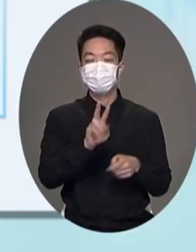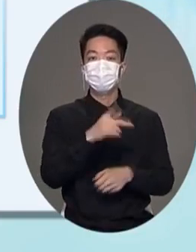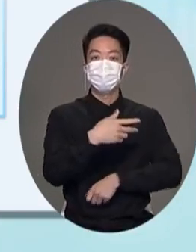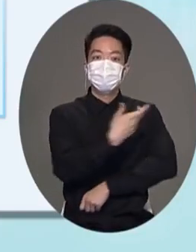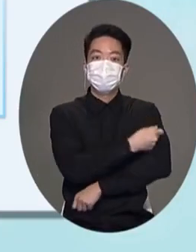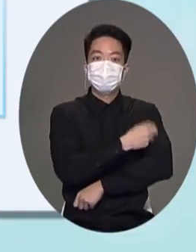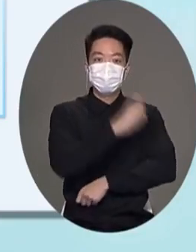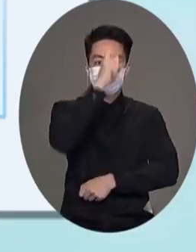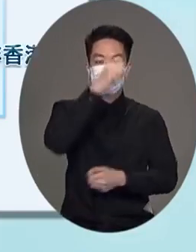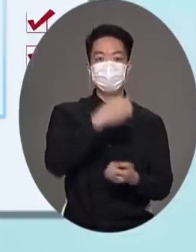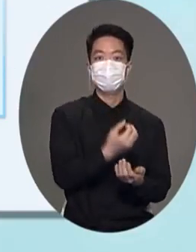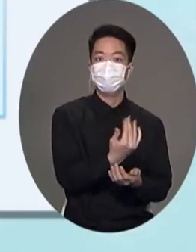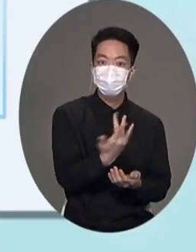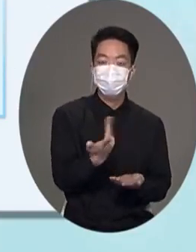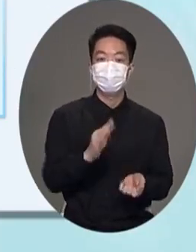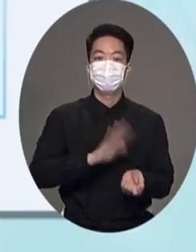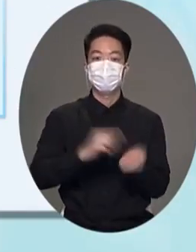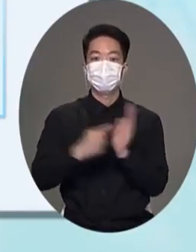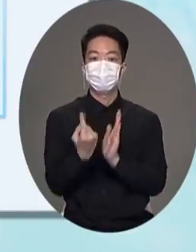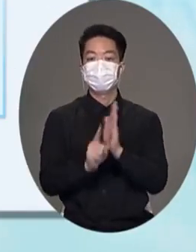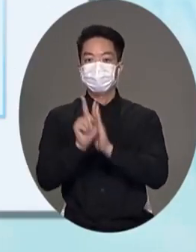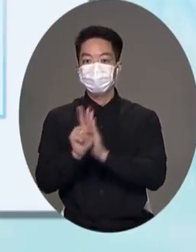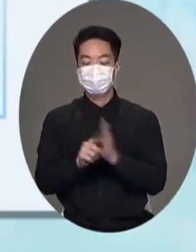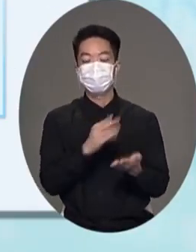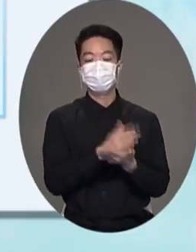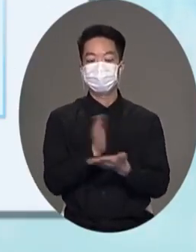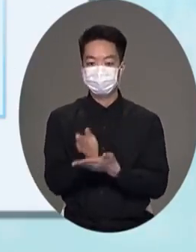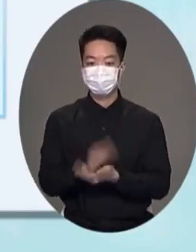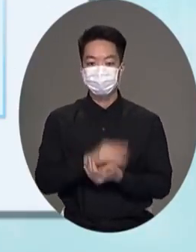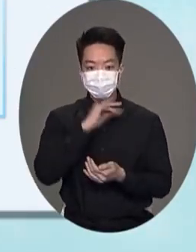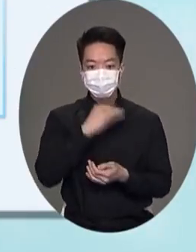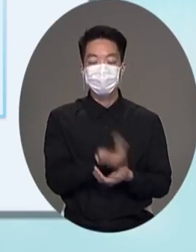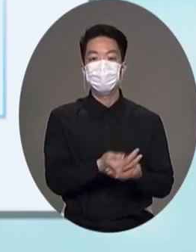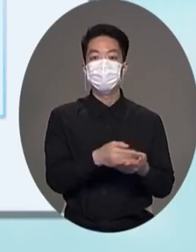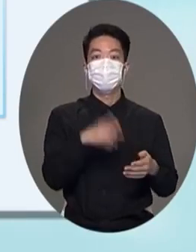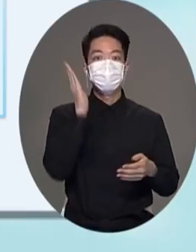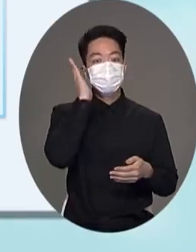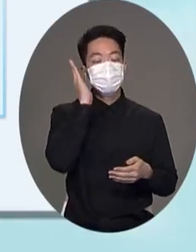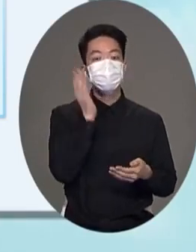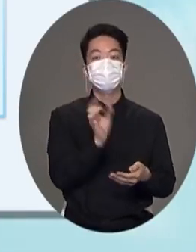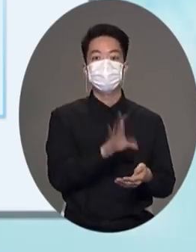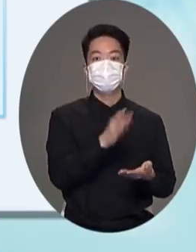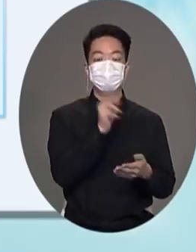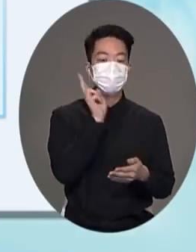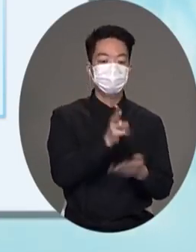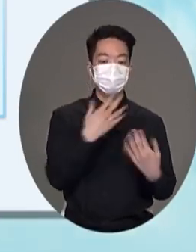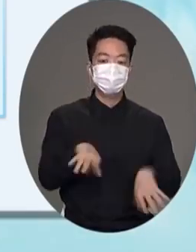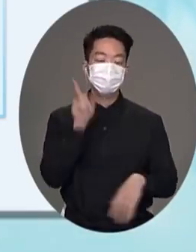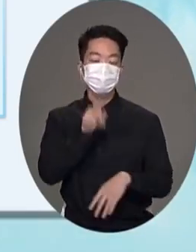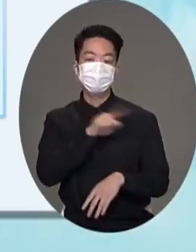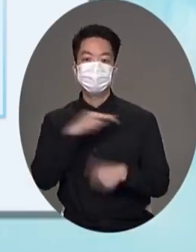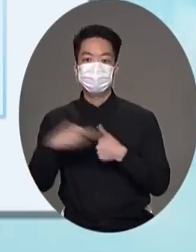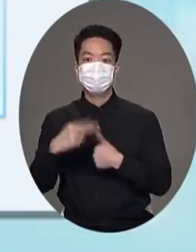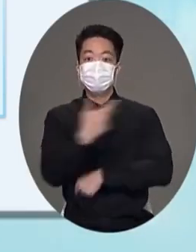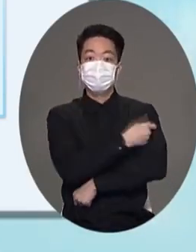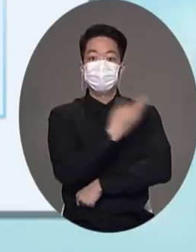而有所不同。如果完成接种要检疫14日，其后7日要自我监察。如果打晒针并验出有抗